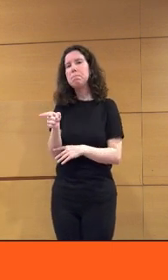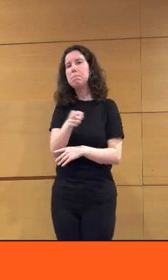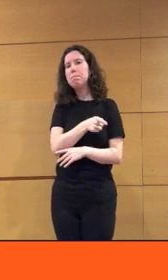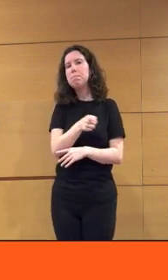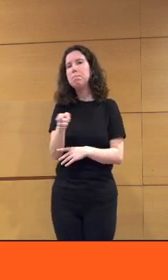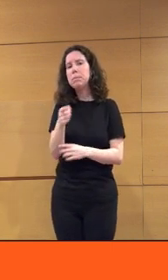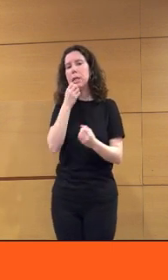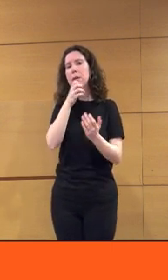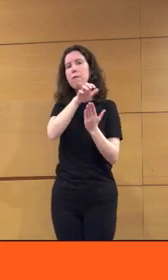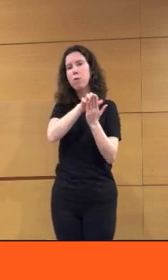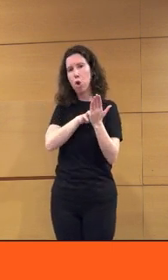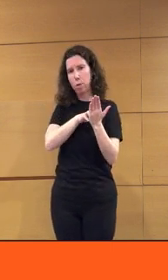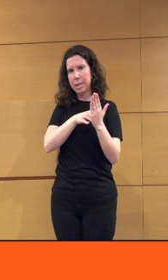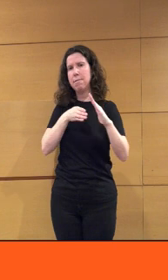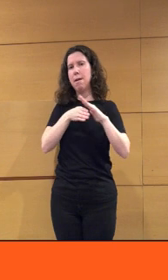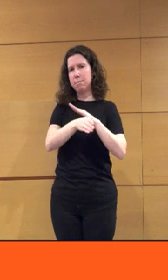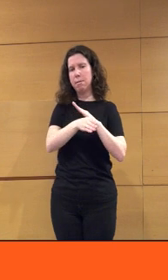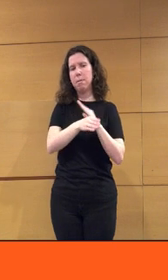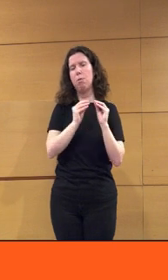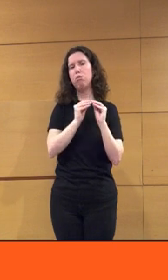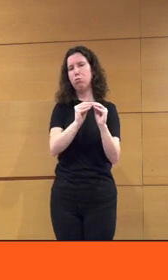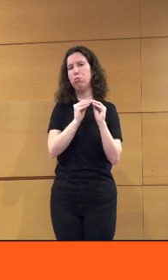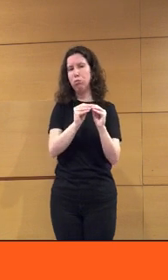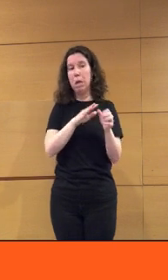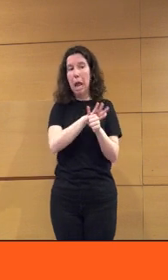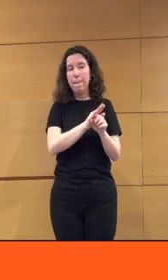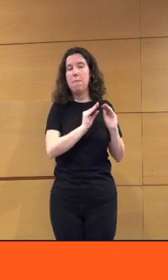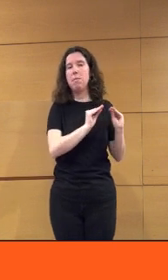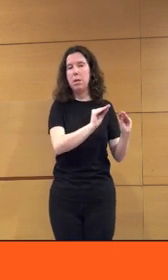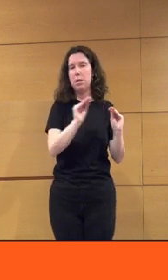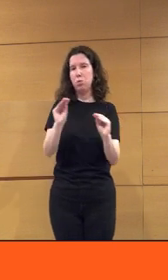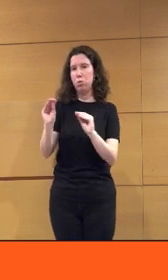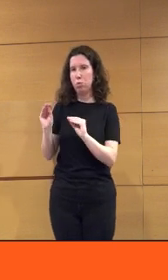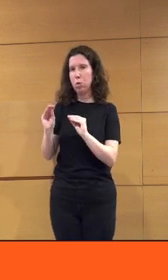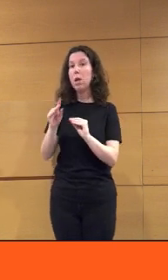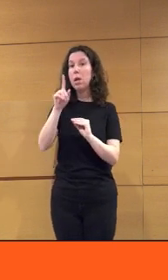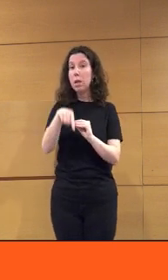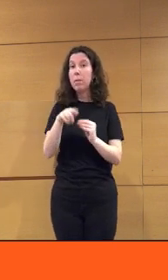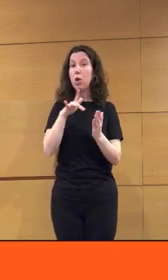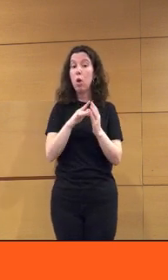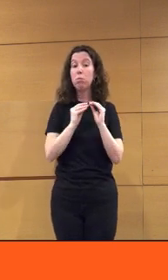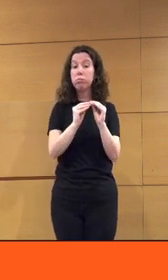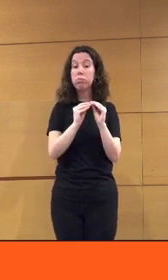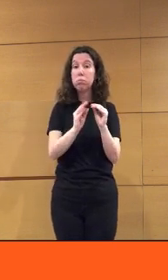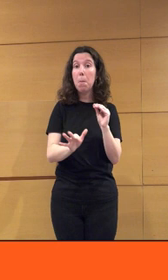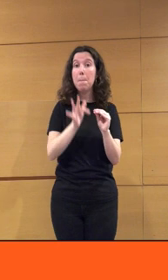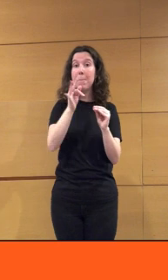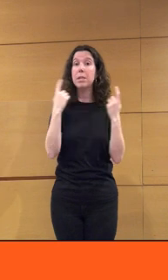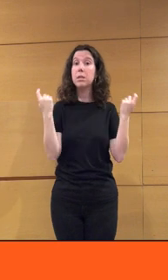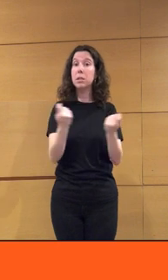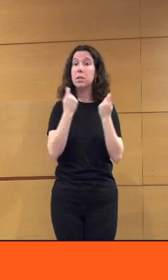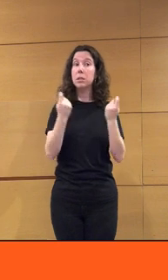d'elaborar els informes d'accessibilitat del seu àmbit competencial i també elaborar i publicar les declaracions